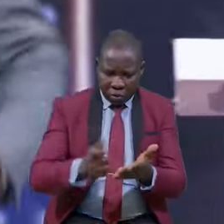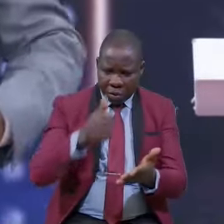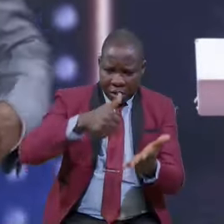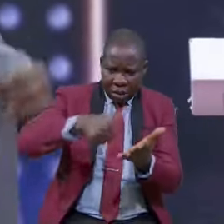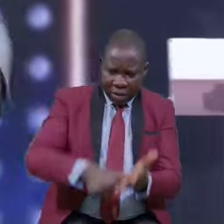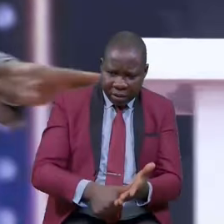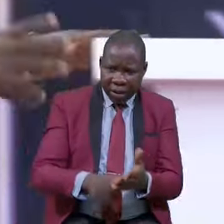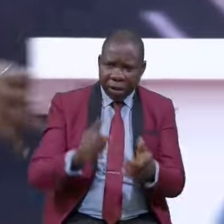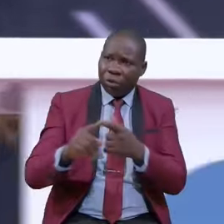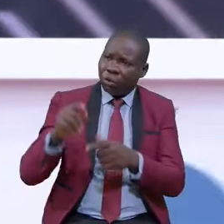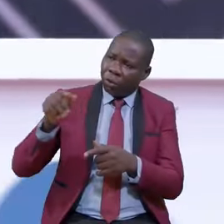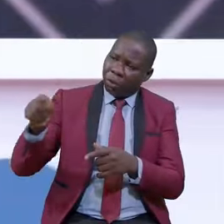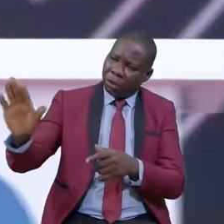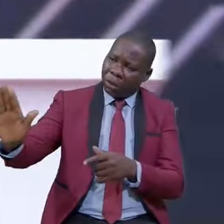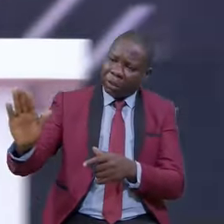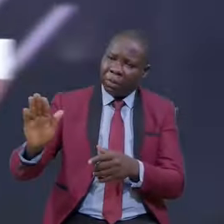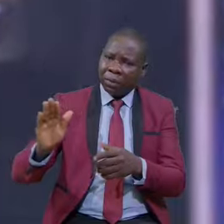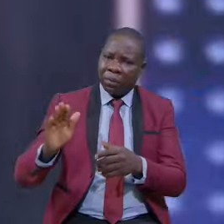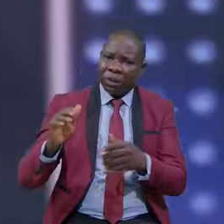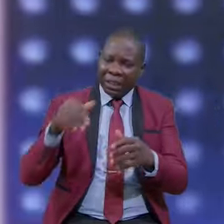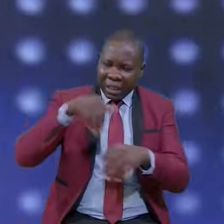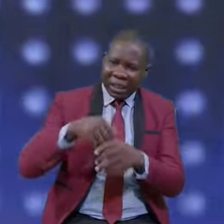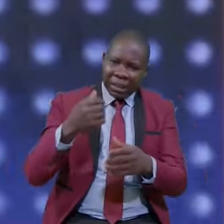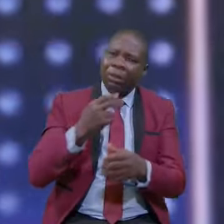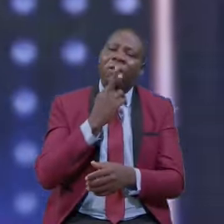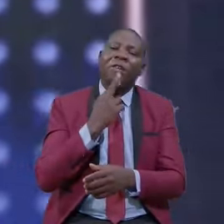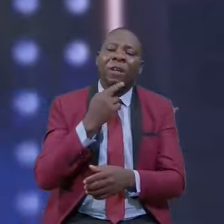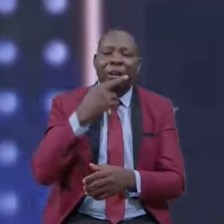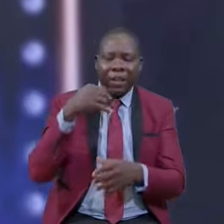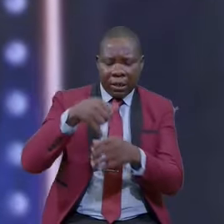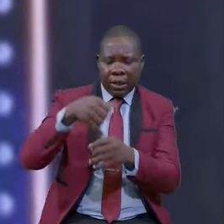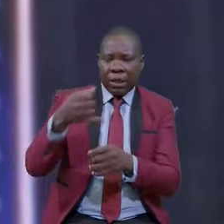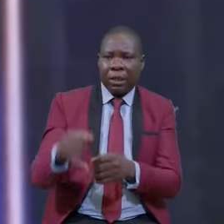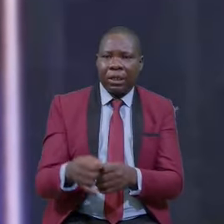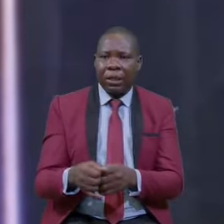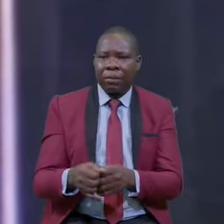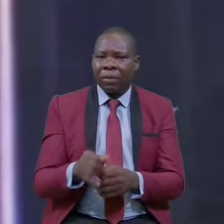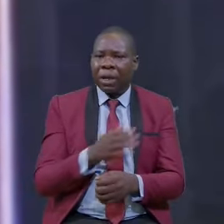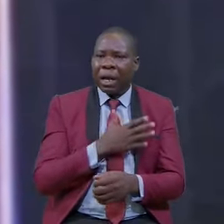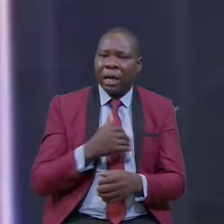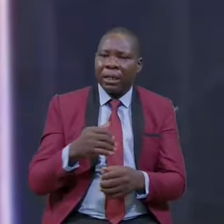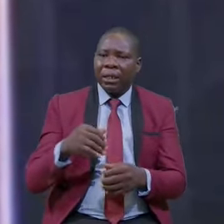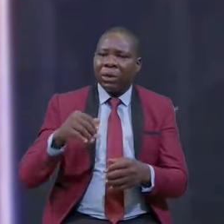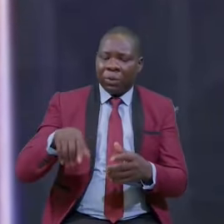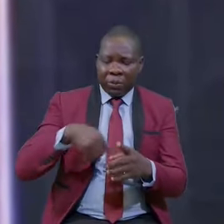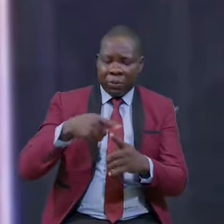a perdu le sens. Ceux qui ont écrit la lettre sont venus dans sa maison et ils ont ramassé toutes les bonnes choses qu'il avait.